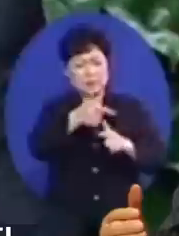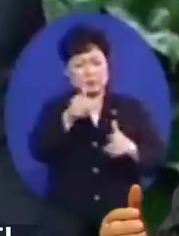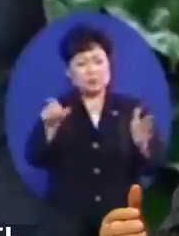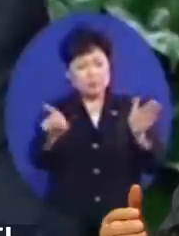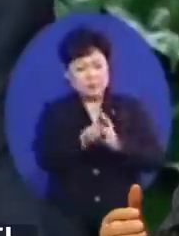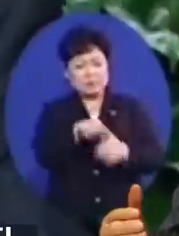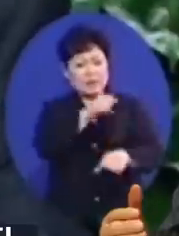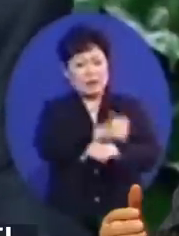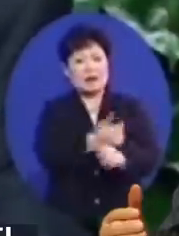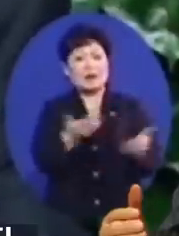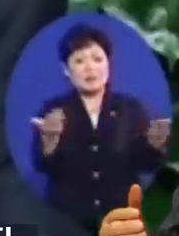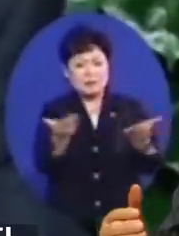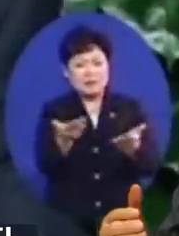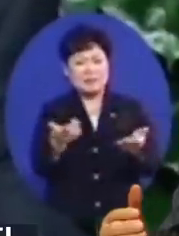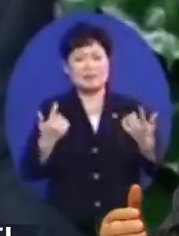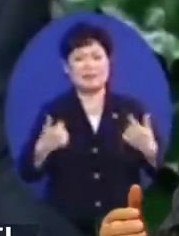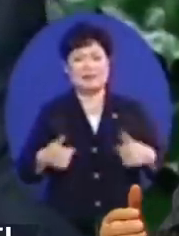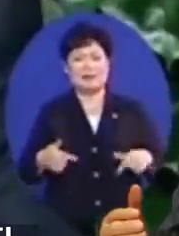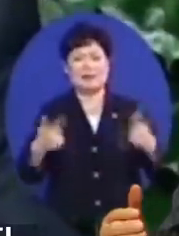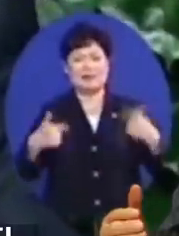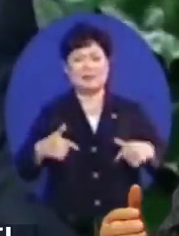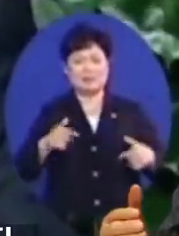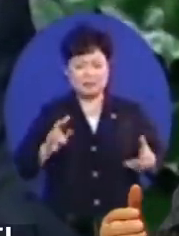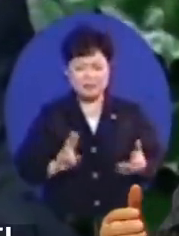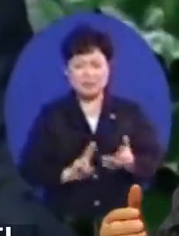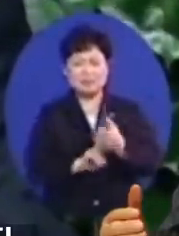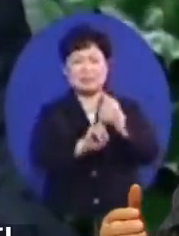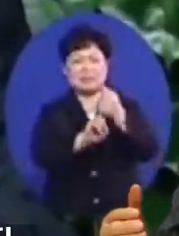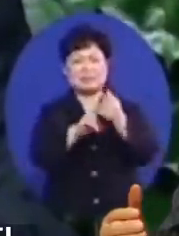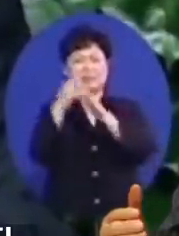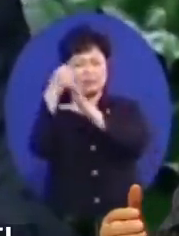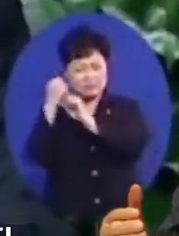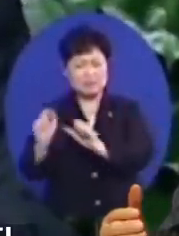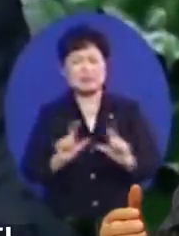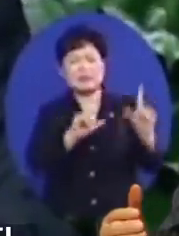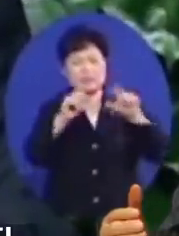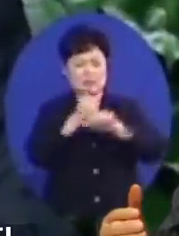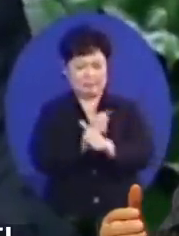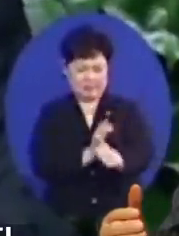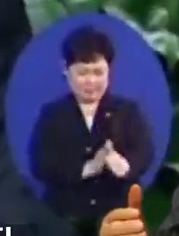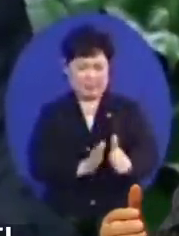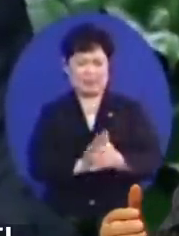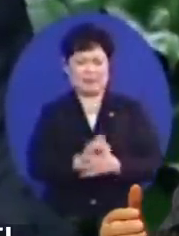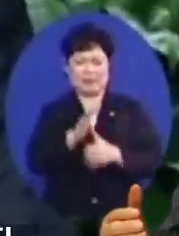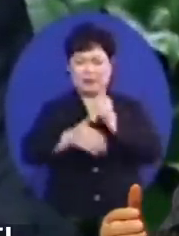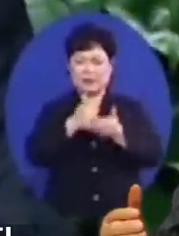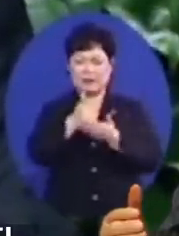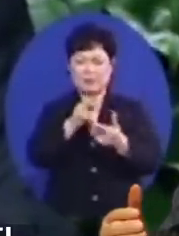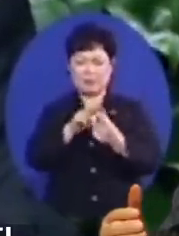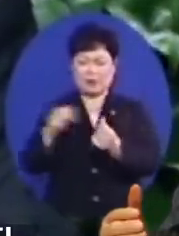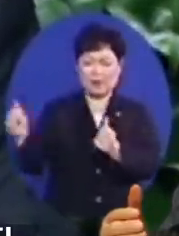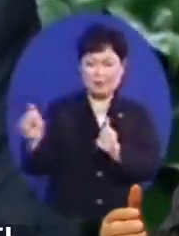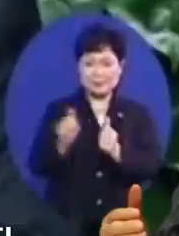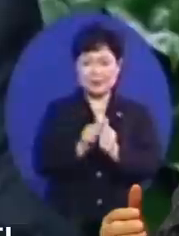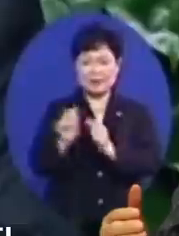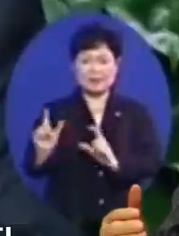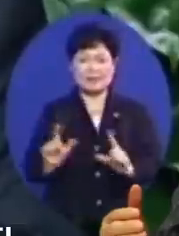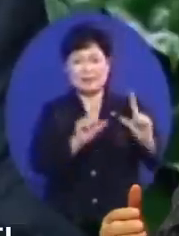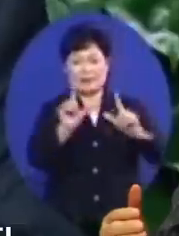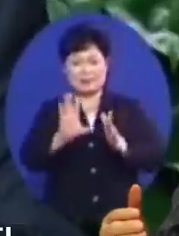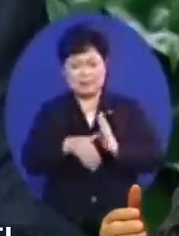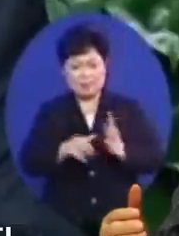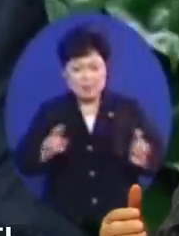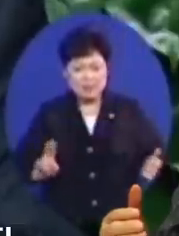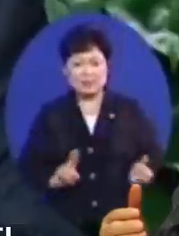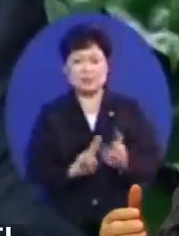것은 항상 우리는 기적에 의지해서 산다는 것을 알아야 되는 것입니다. 하나님과 같이 사니까